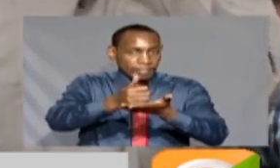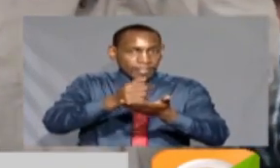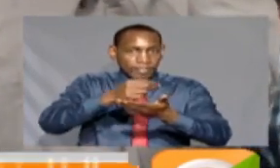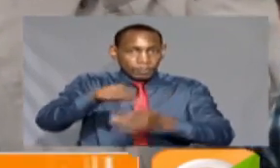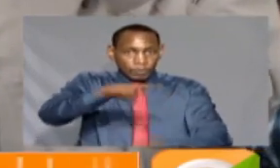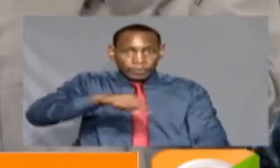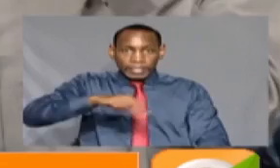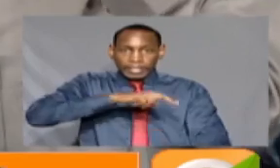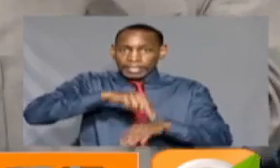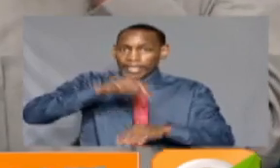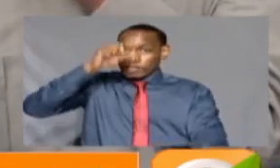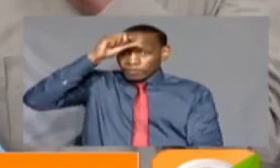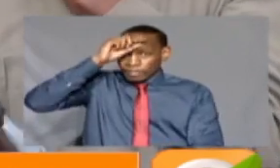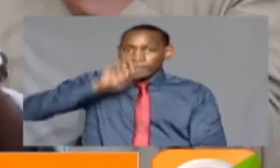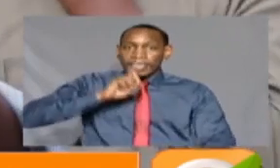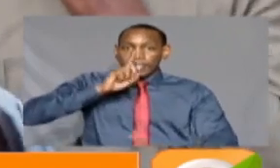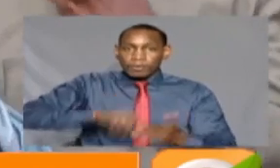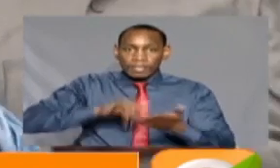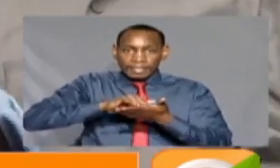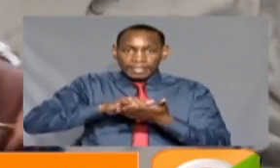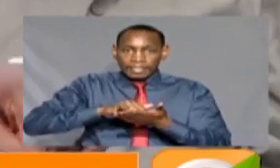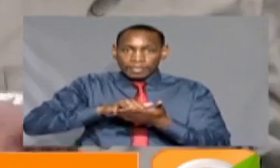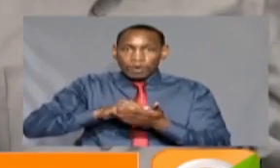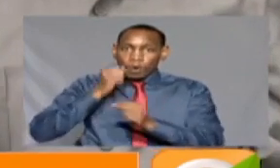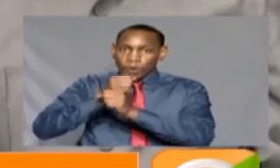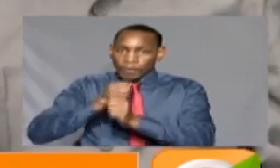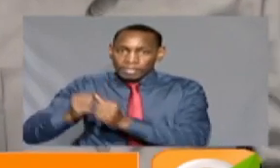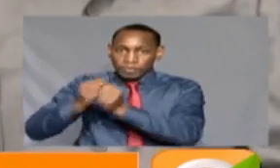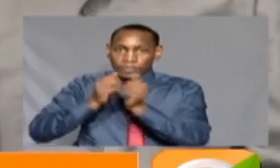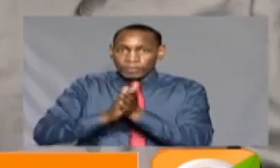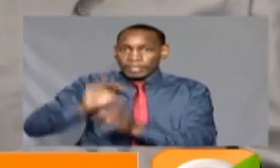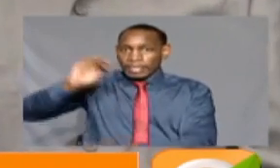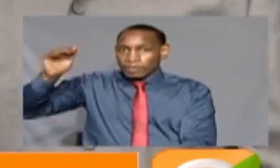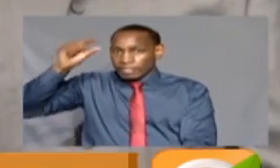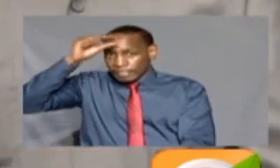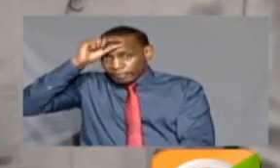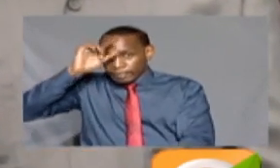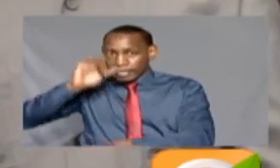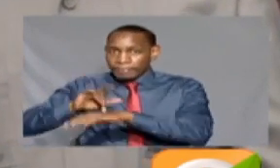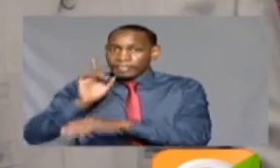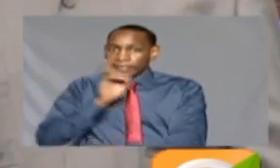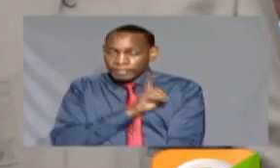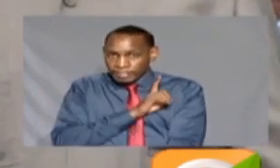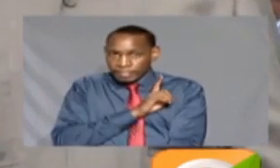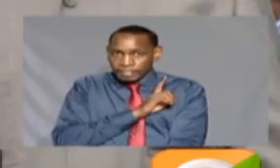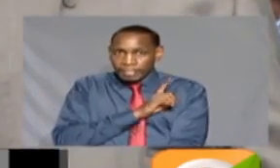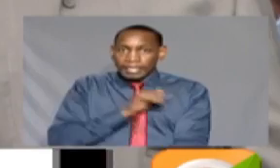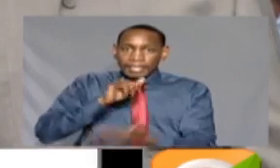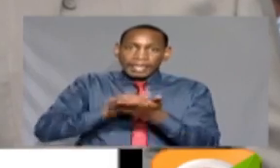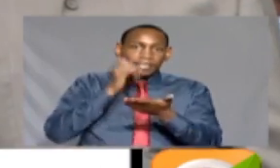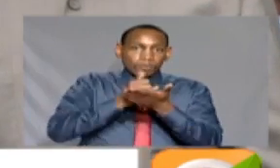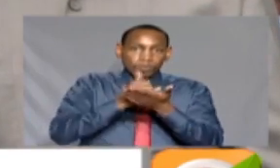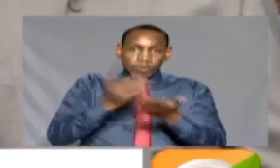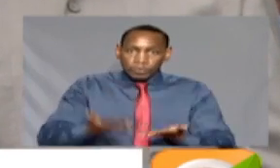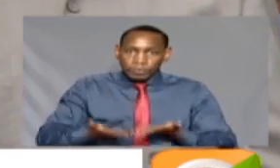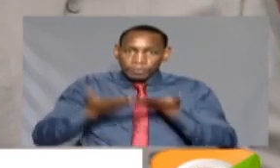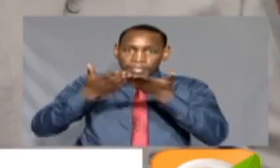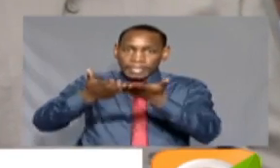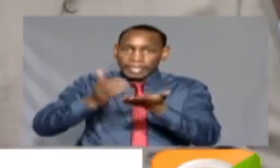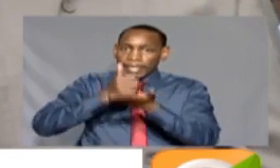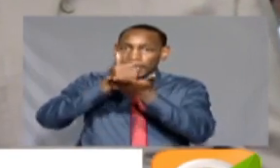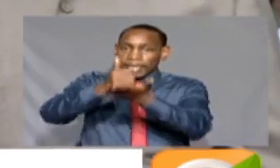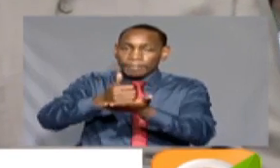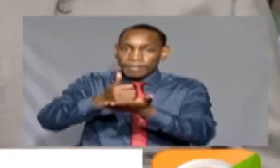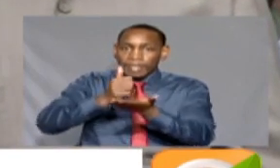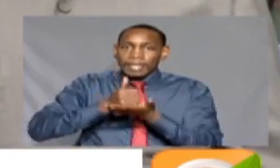kuu, tumesema tutasaidiana na serikali ya hizi kaunti zimeathirika kuhakikisha tunaleta msaada kusaidia